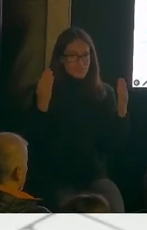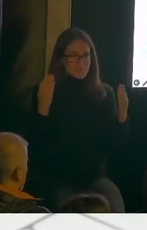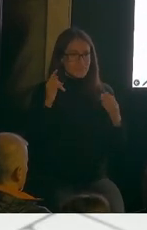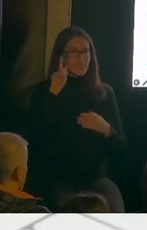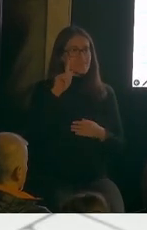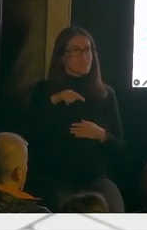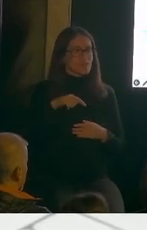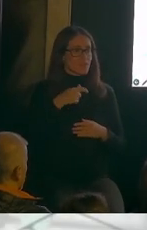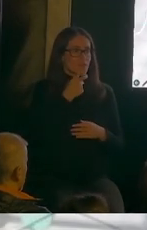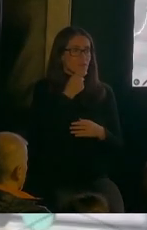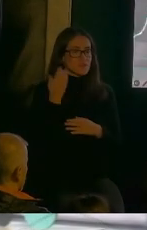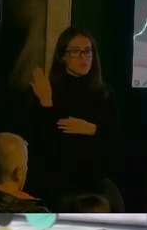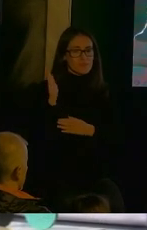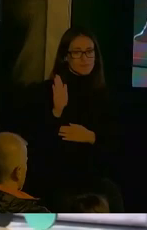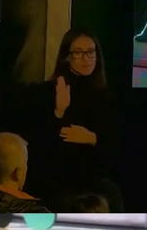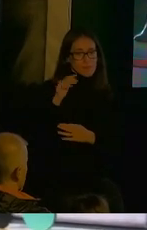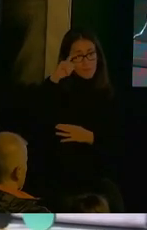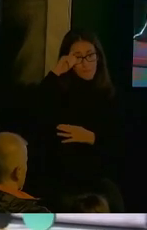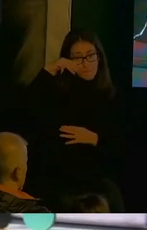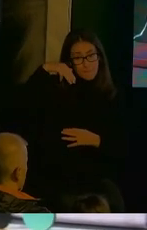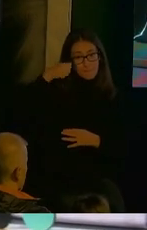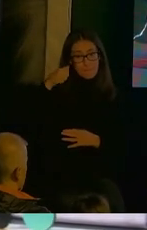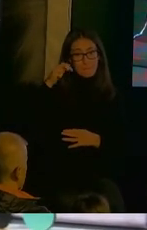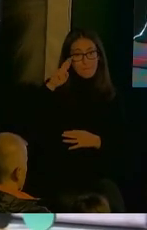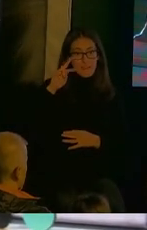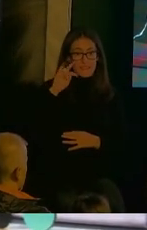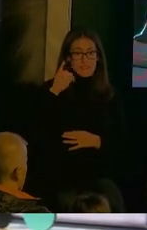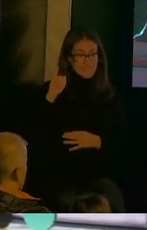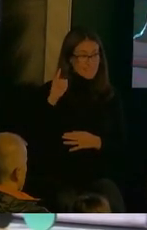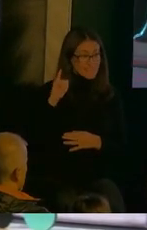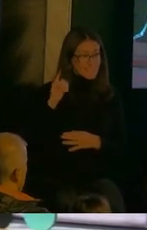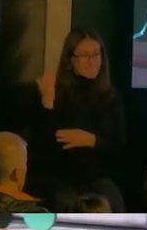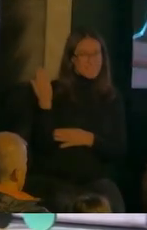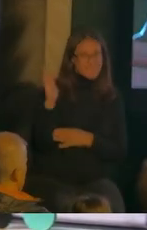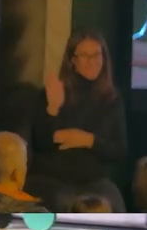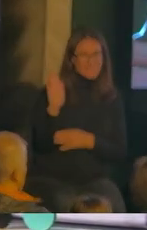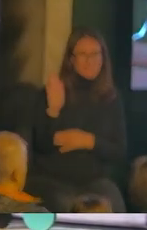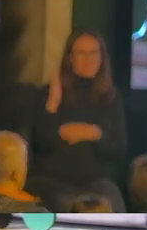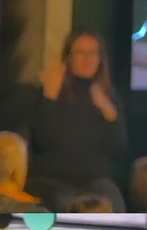m'agradaria presentar-vos al Martí, que igual algú d'aquí ja el coneix.